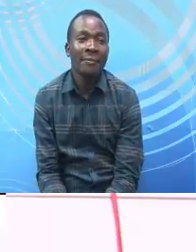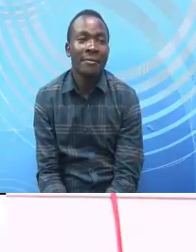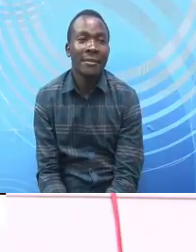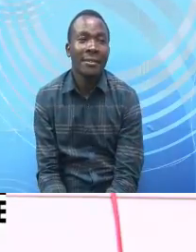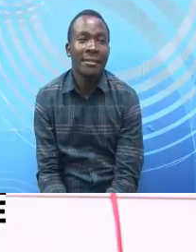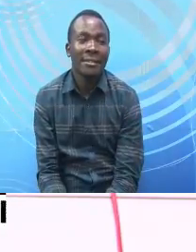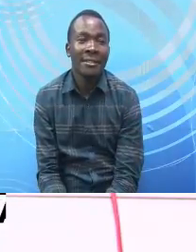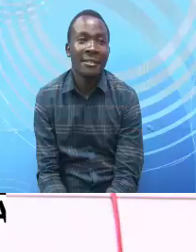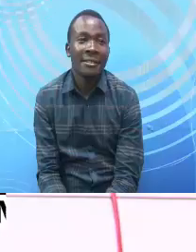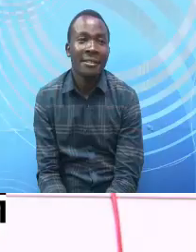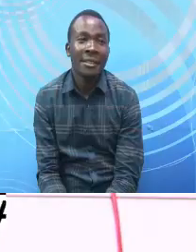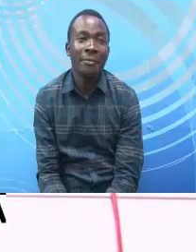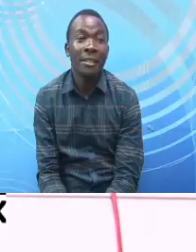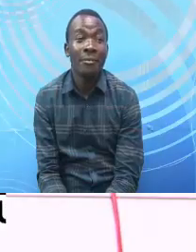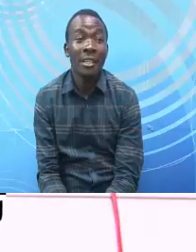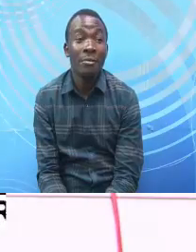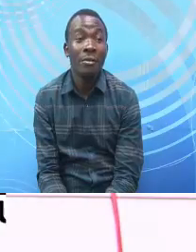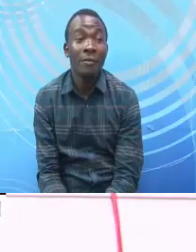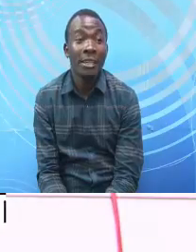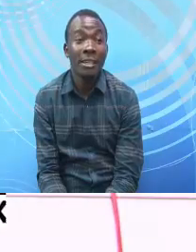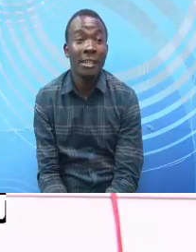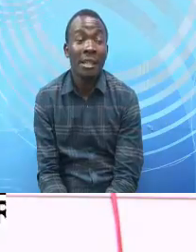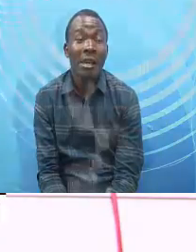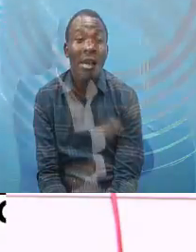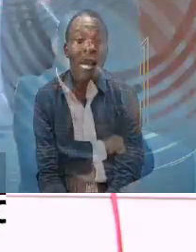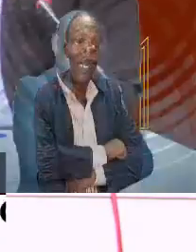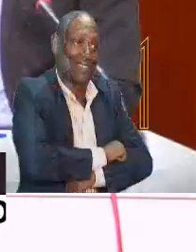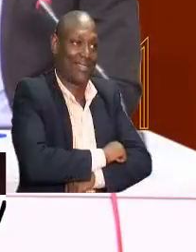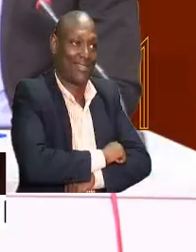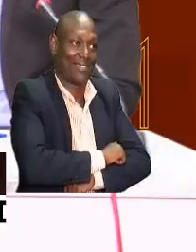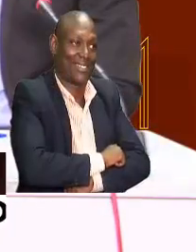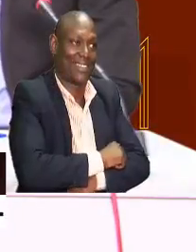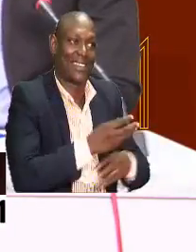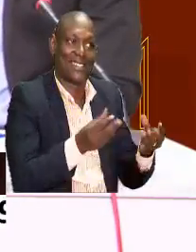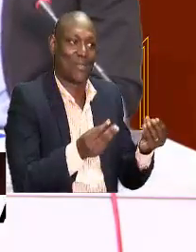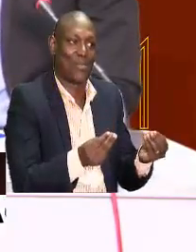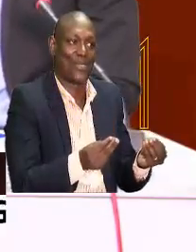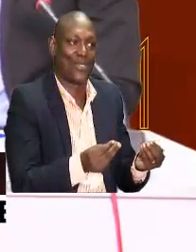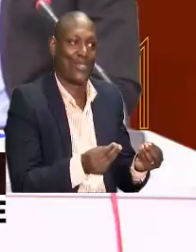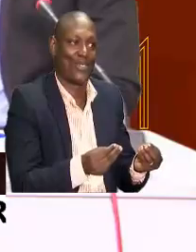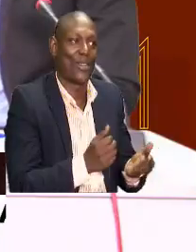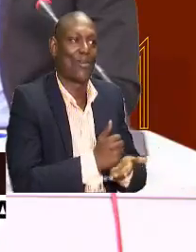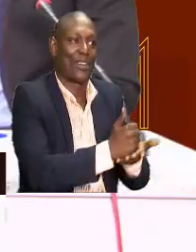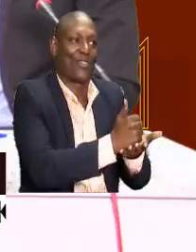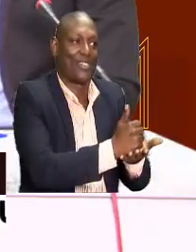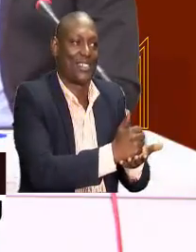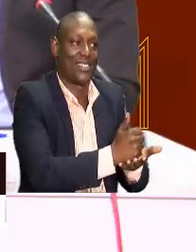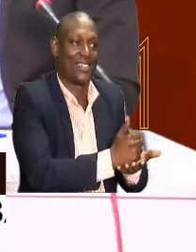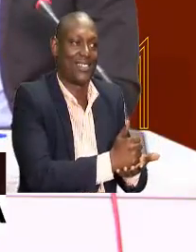Ubusanzwe iyo ufite ababyeyi bumva bazi agaciro k'ishuri biroroshye